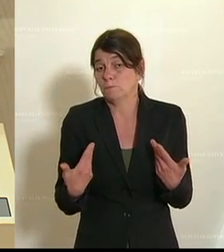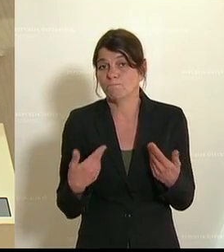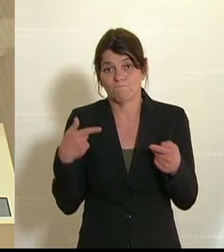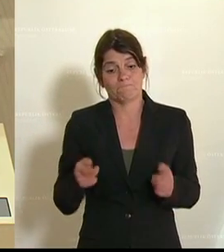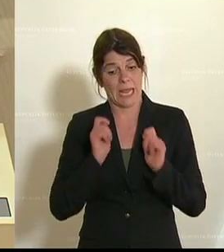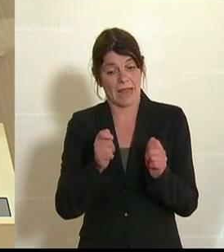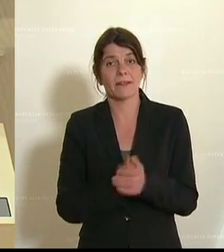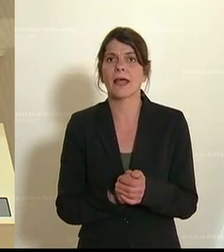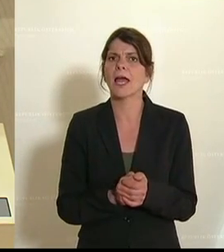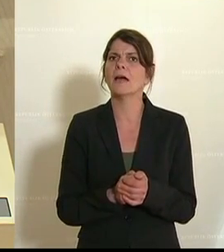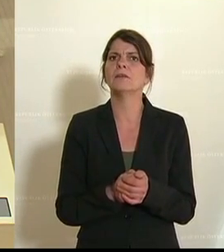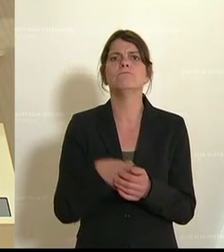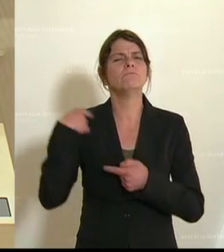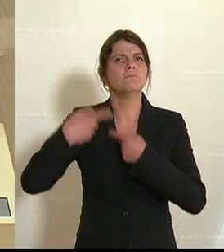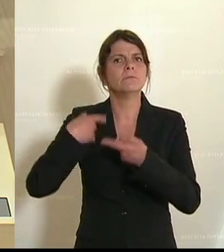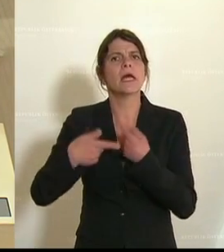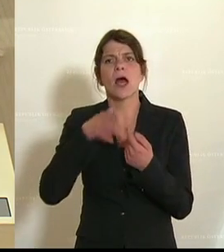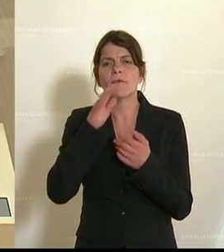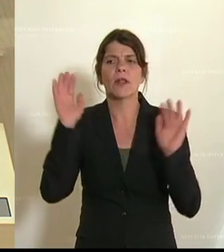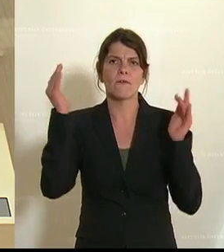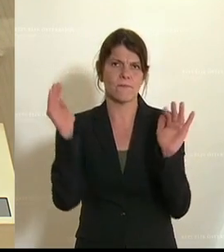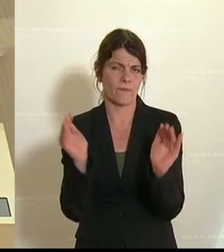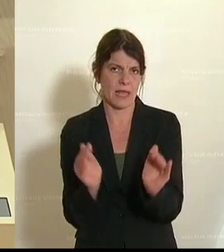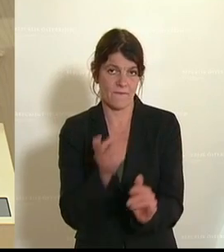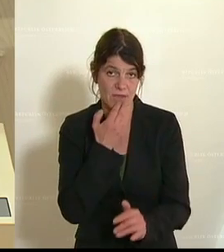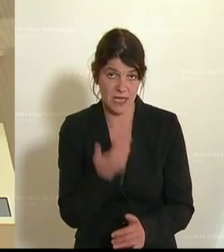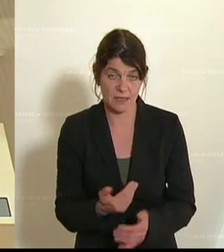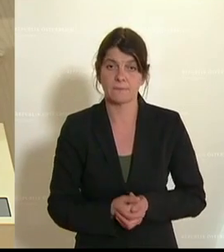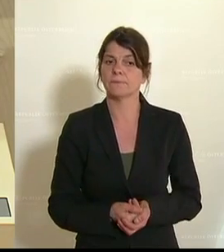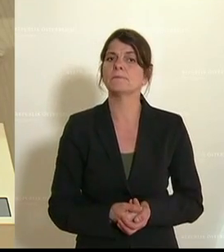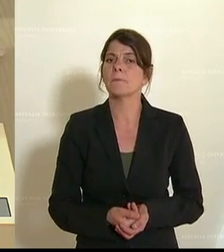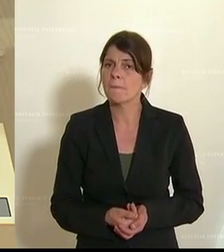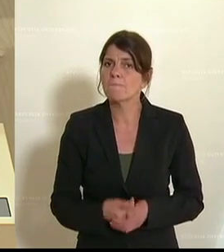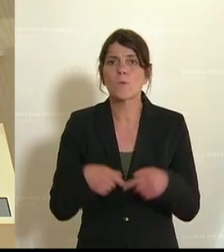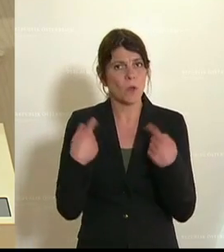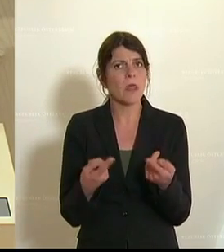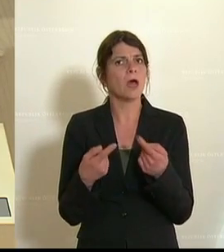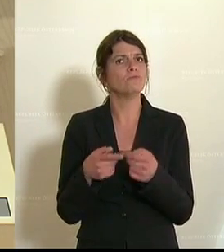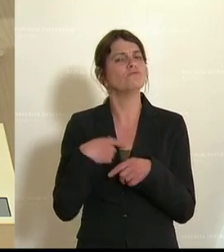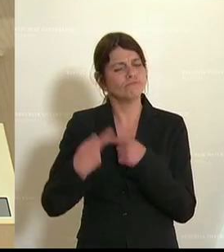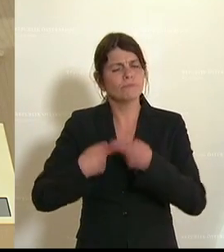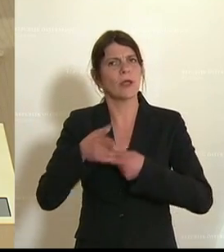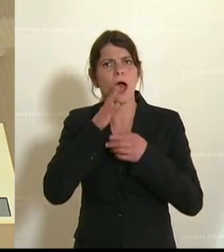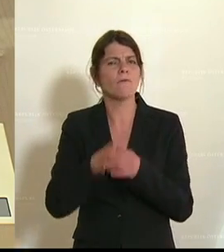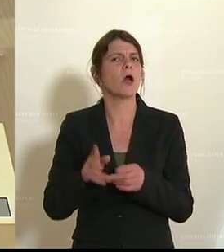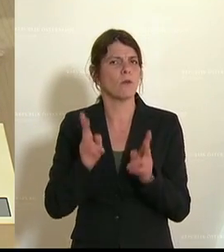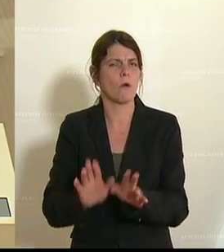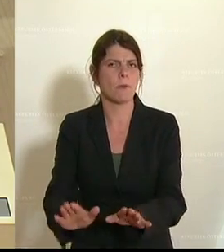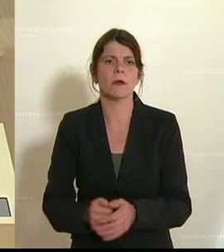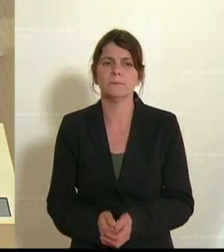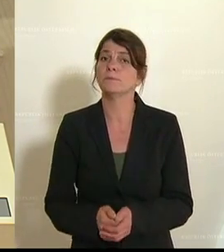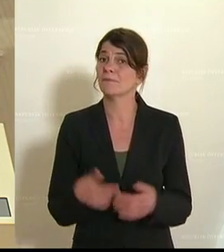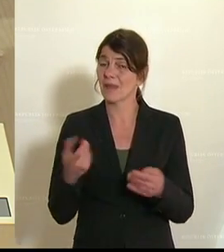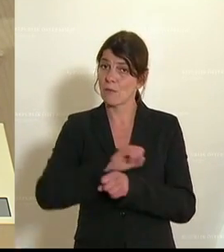diese Anträge mit der Zeit rückläufig sind und so wird sich das auch dann einpendeln.